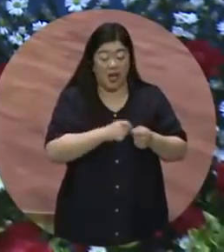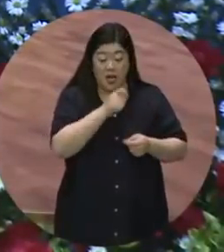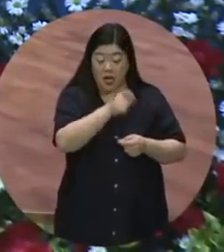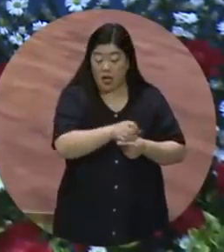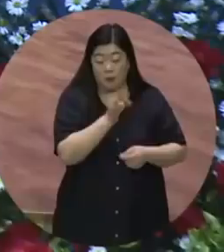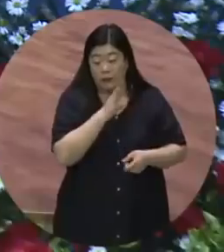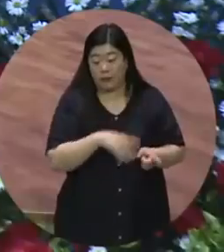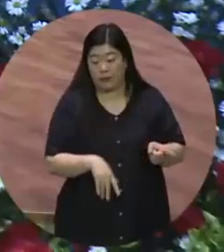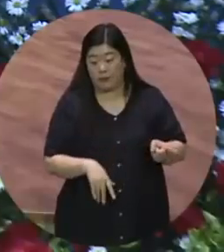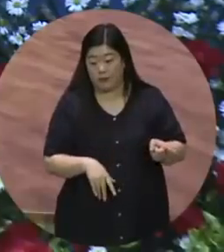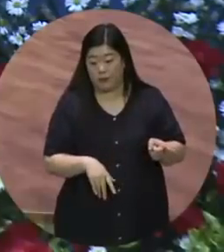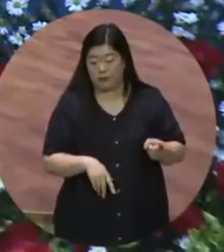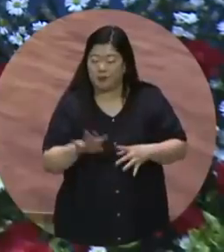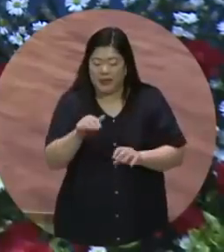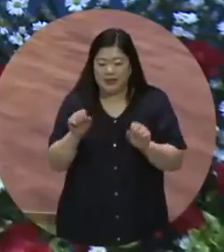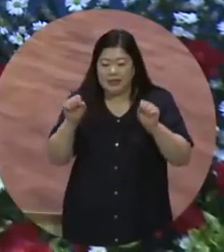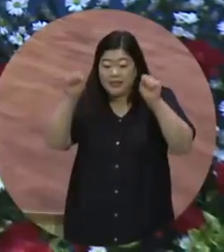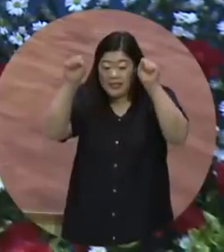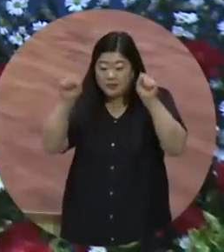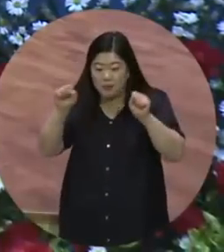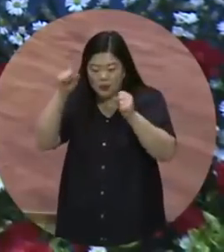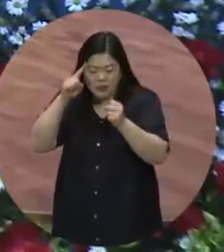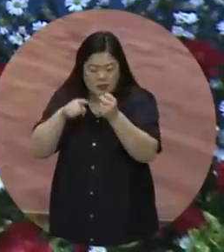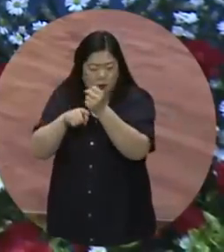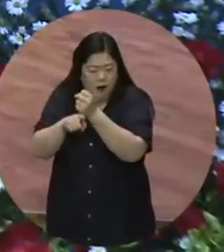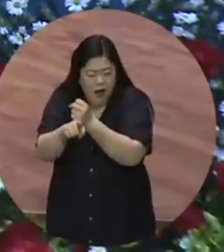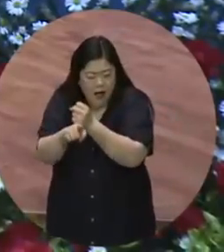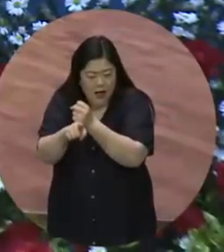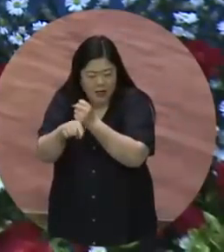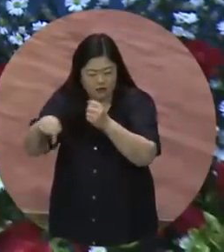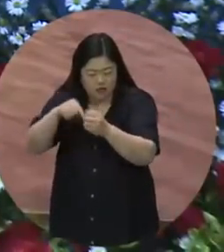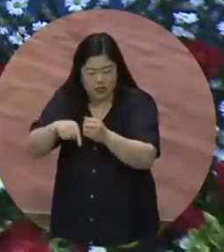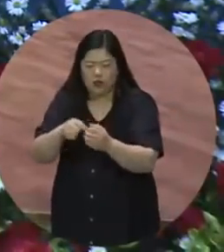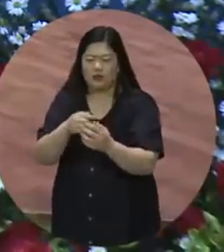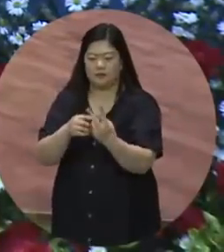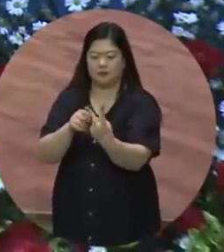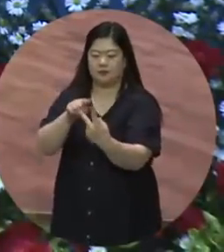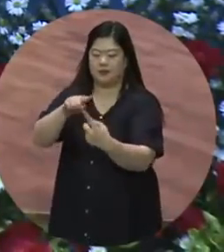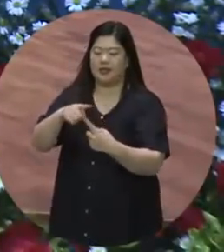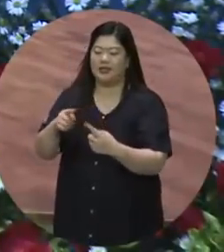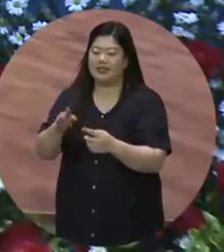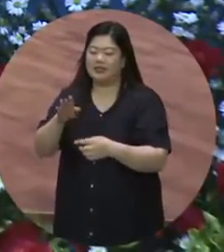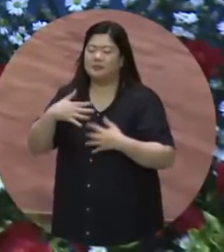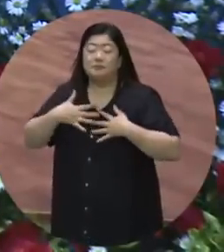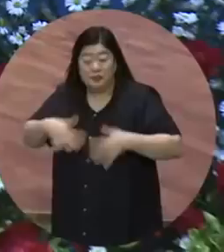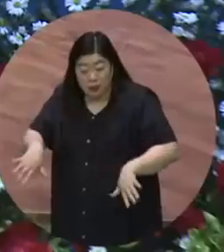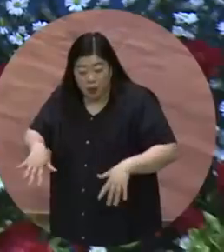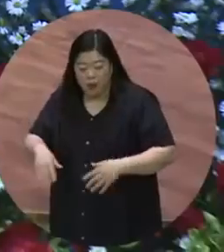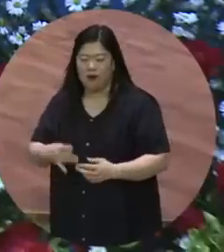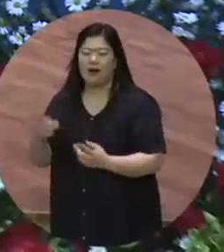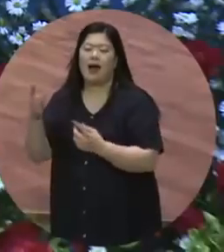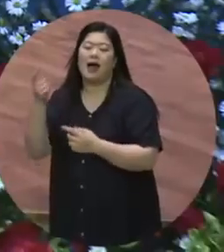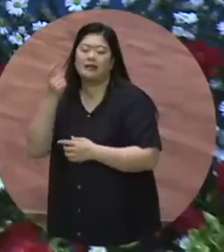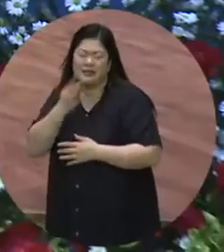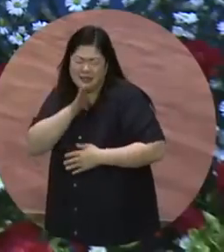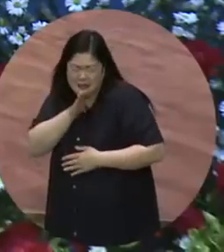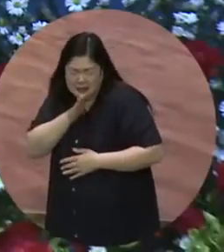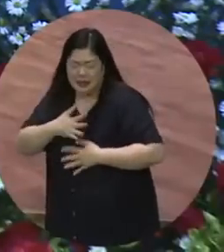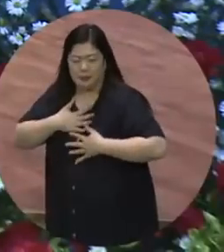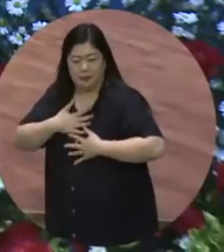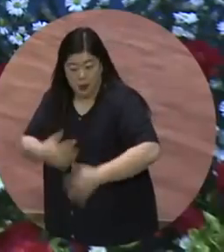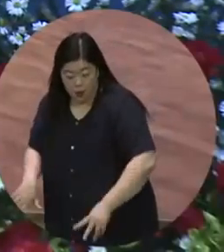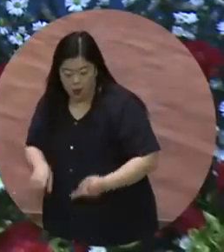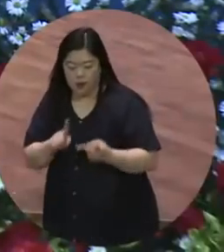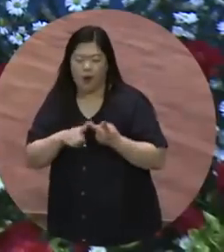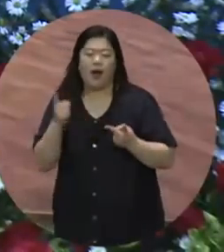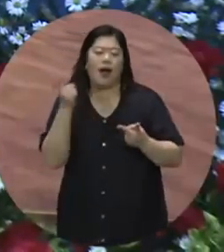스포츠 과학에서 나오는 말이 있습니다. 진짜 피로와 가짜 피로감이 있다 그랬어. 진짜 피로와 가짜 피로감이 있다.